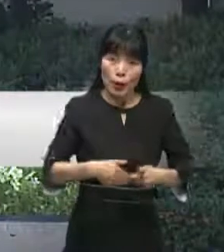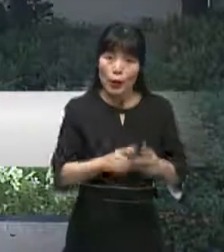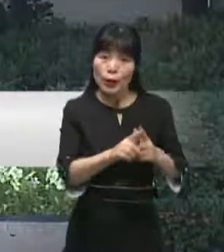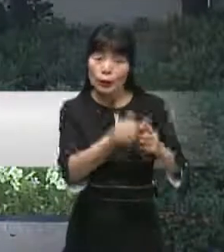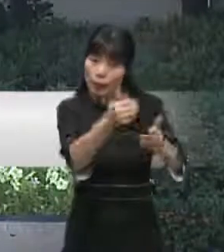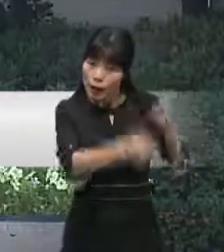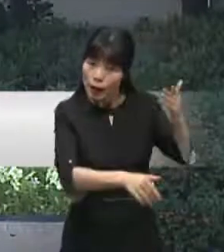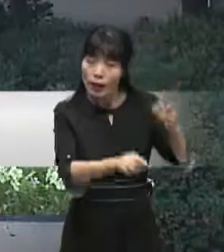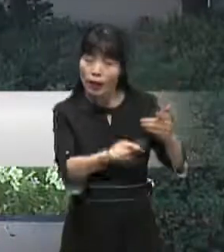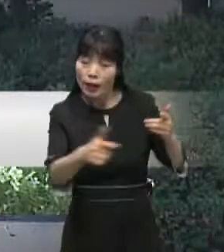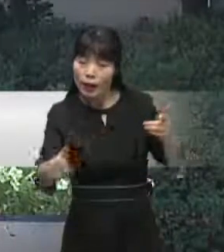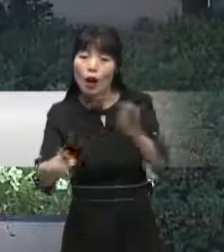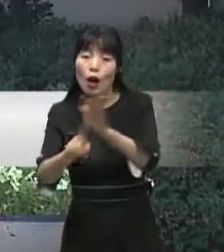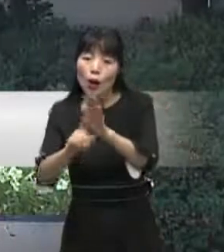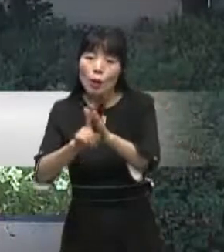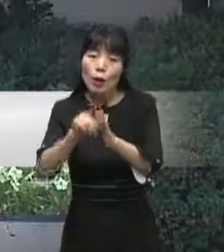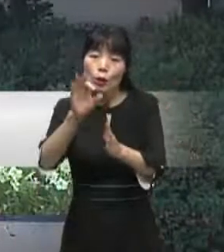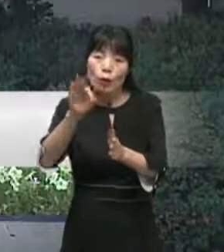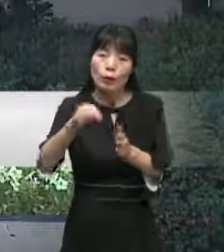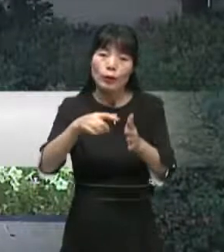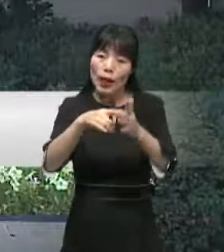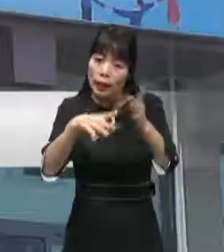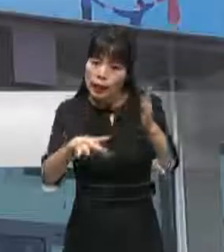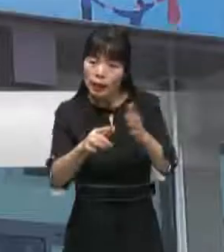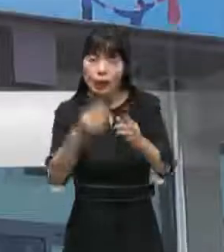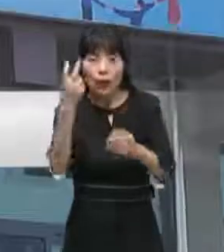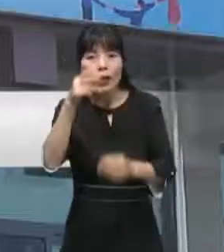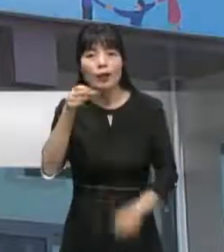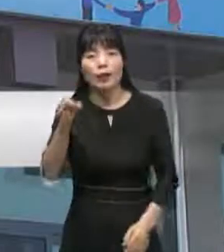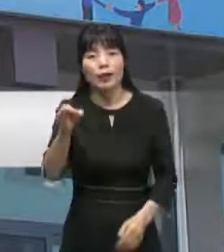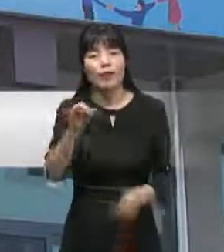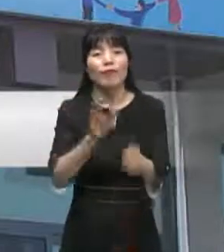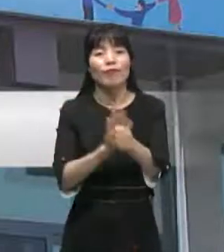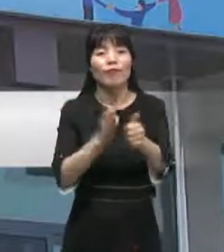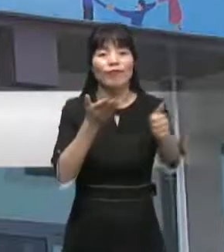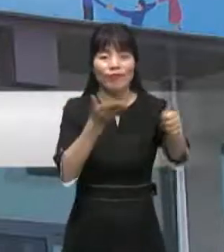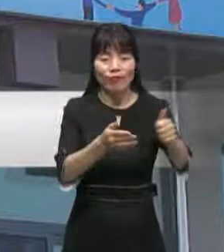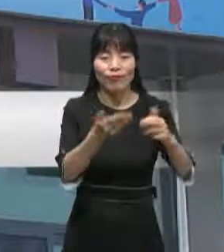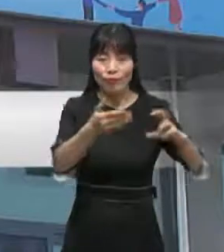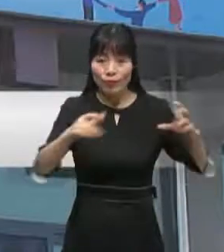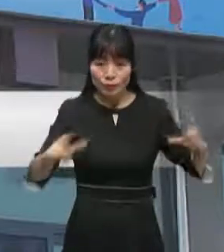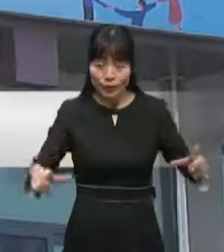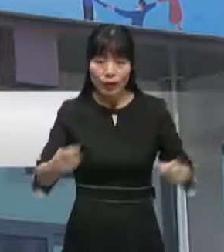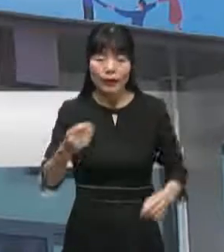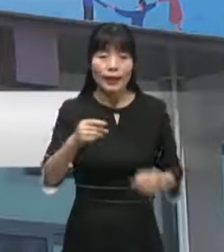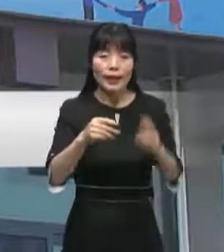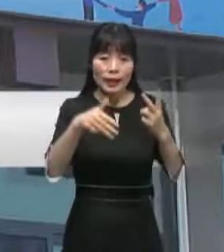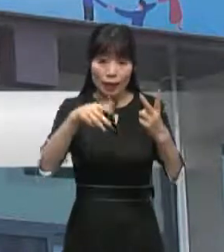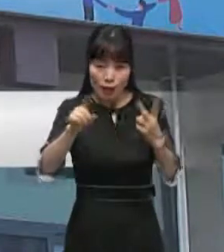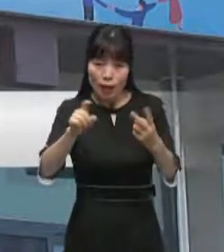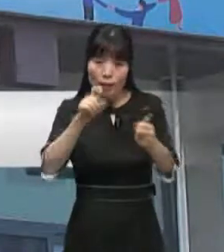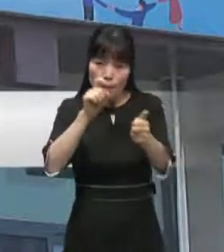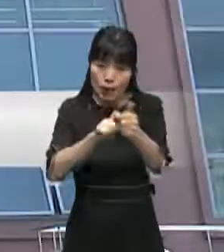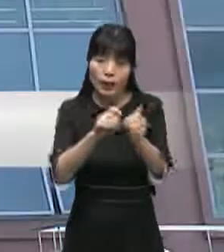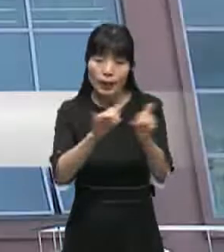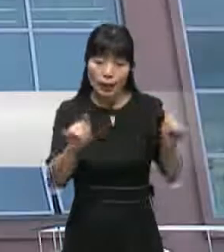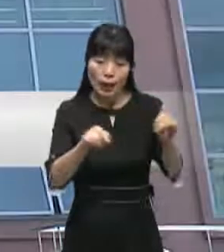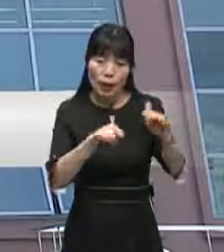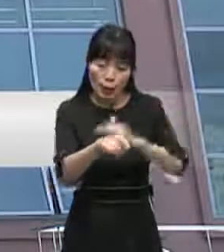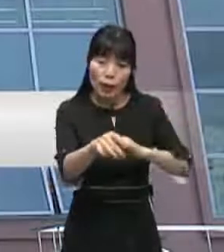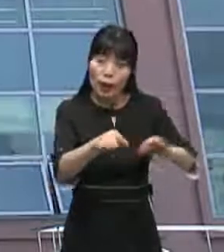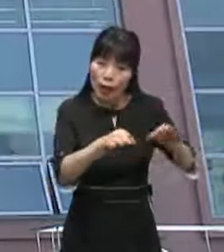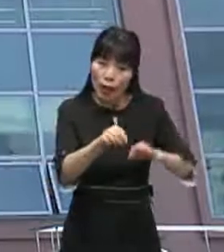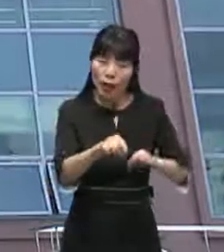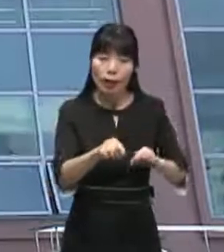홍보, 마케팅비, 공과금, 관리비 등이 지원됩니다. 미추홀구는 2차 확진자 방문 점포를 대상으로